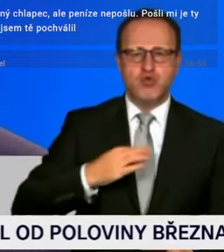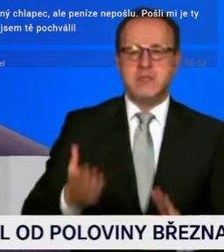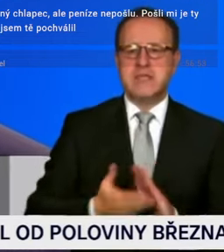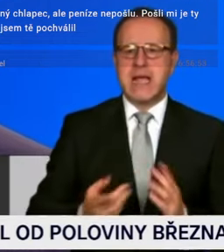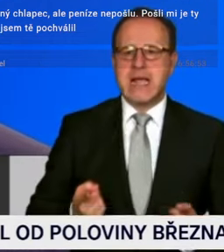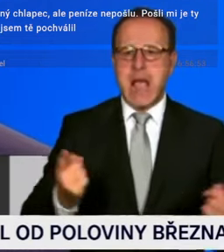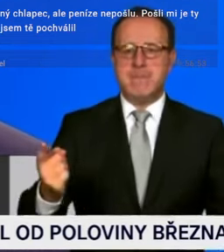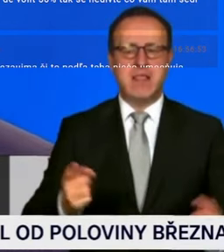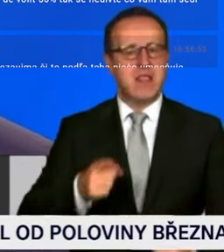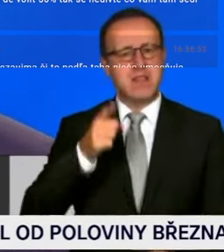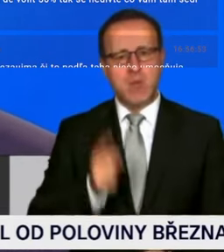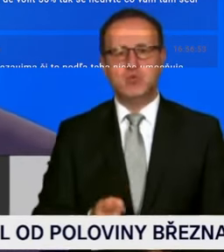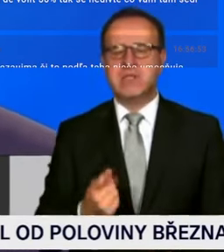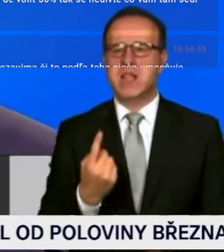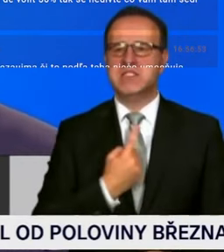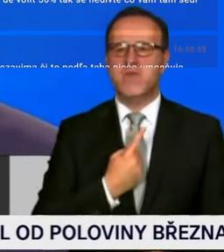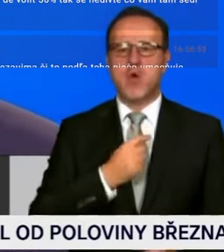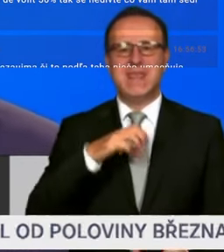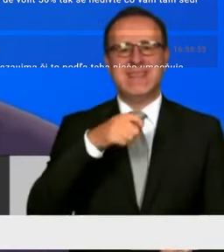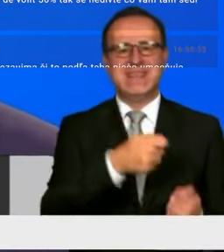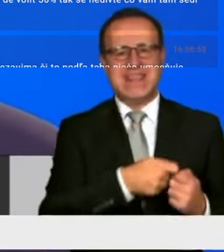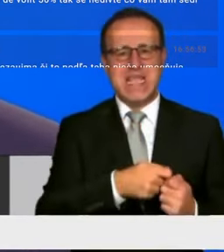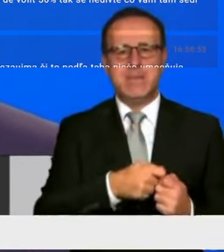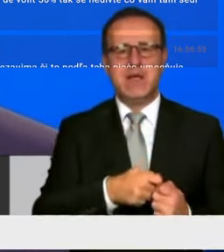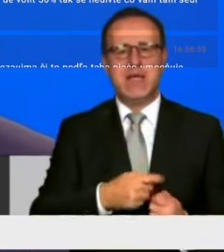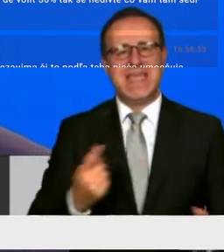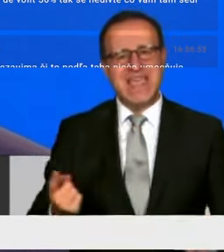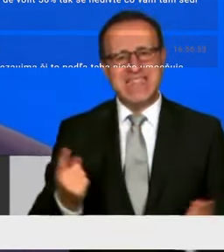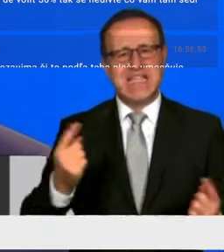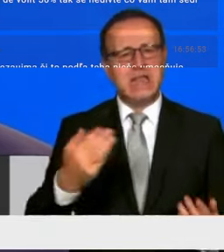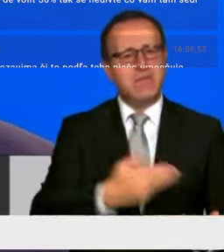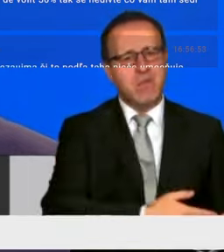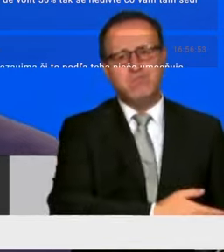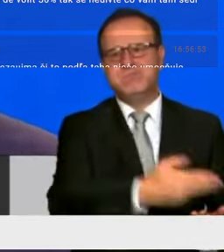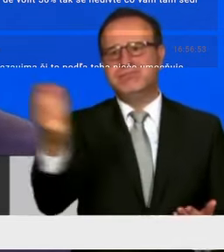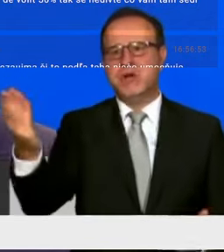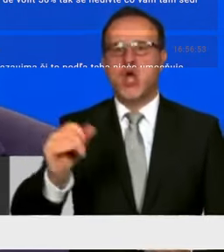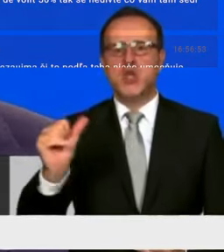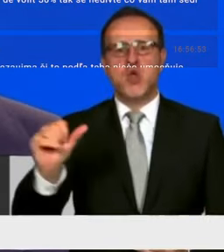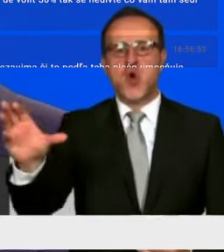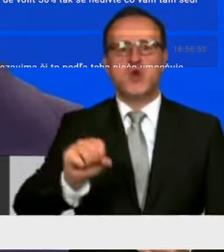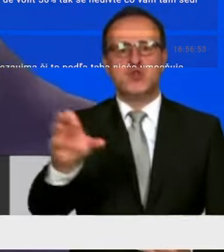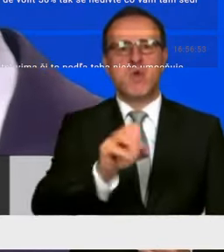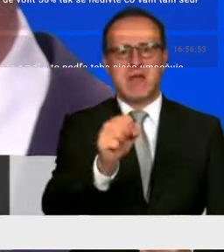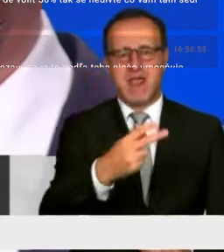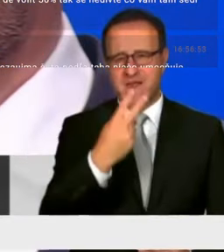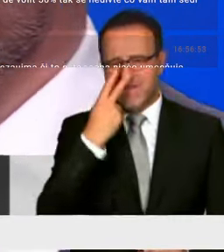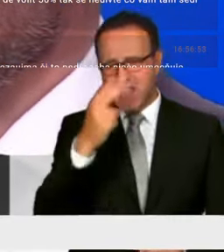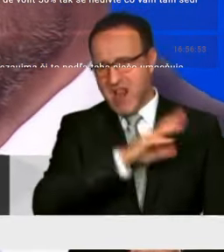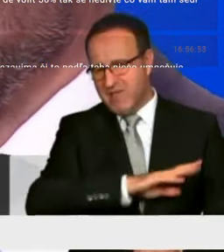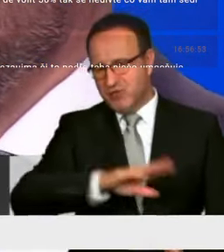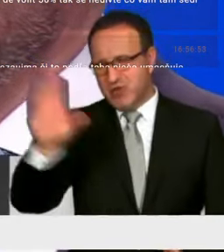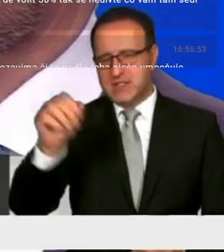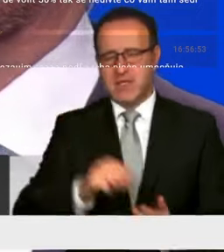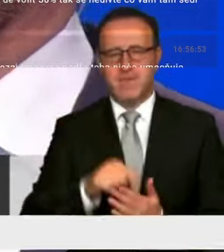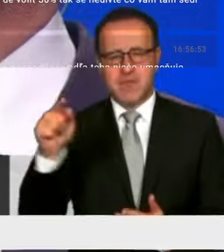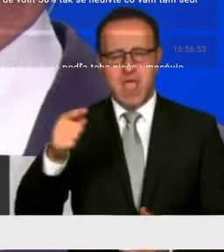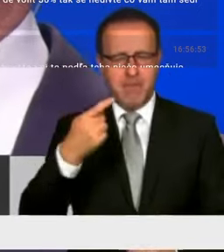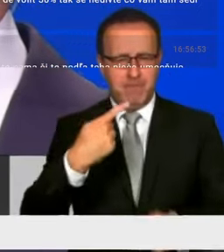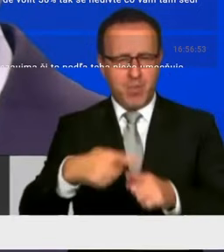tímu ešte dokonca kázať aby rozdával iniciatívne ktorá to zoberie do rúk Veď videli to všet SL tie hé výra bude aj pán